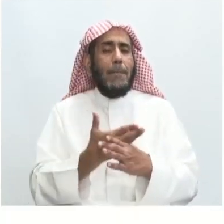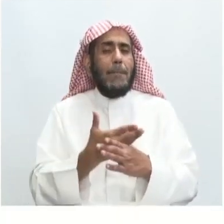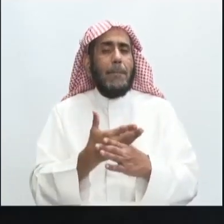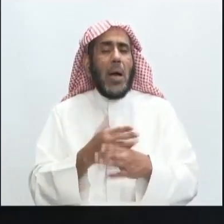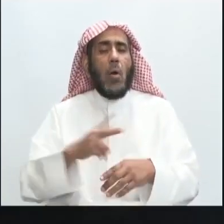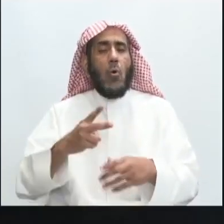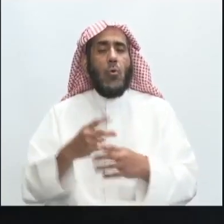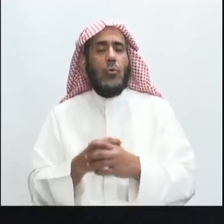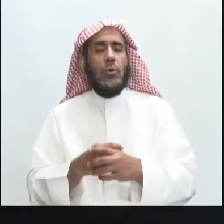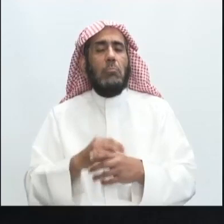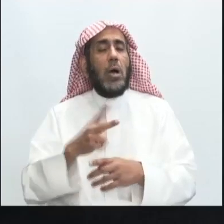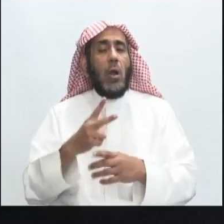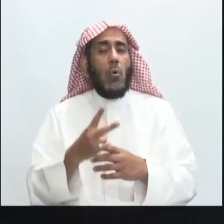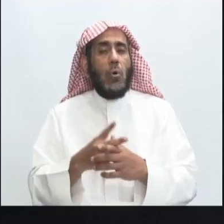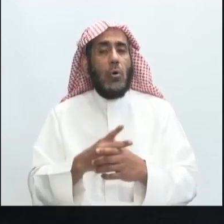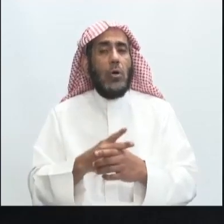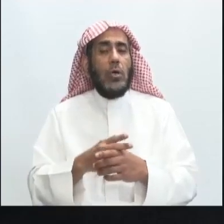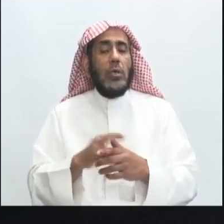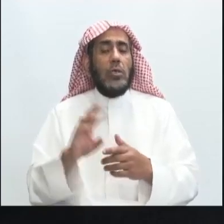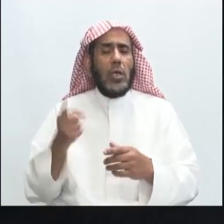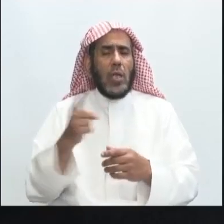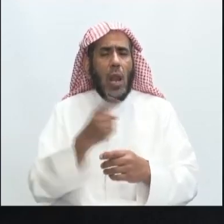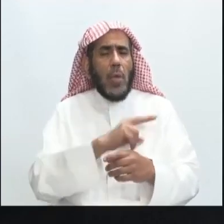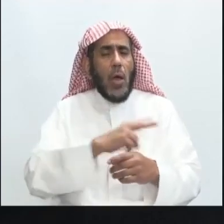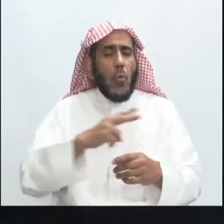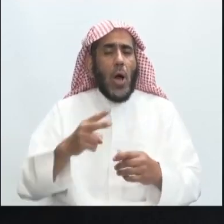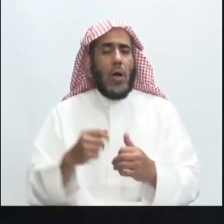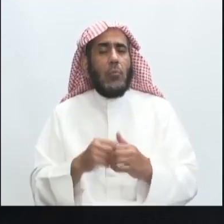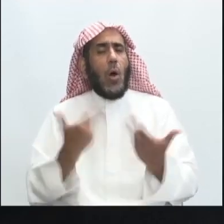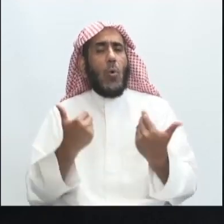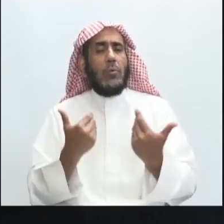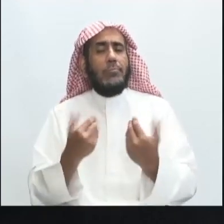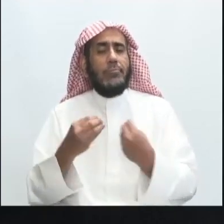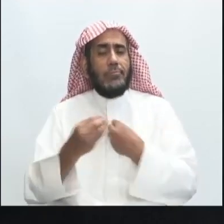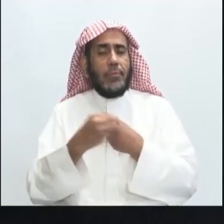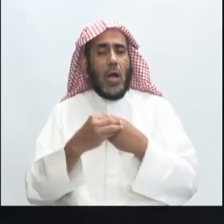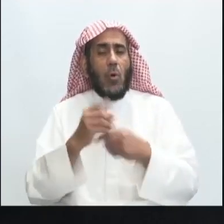طيب ما نوعه من انشاء الطلبي طبعا انشاء الطلبي انا واحد ذكرنا